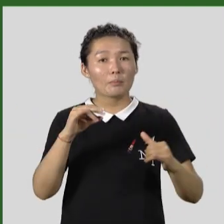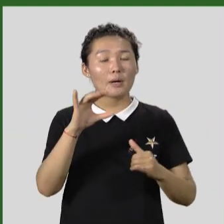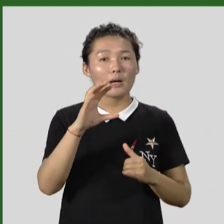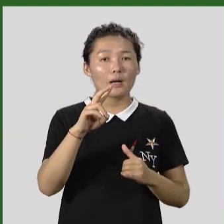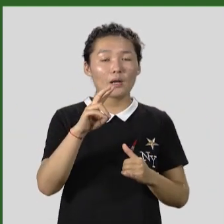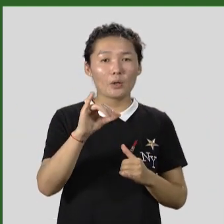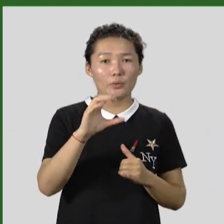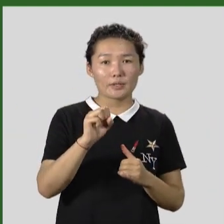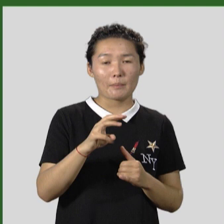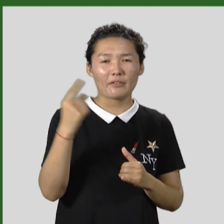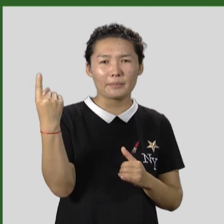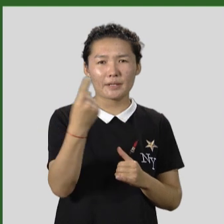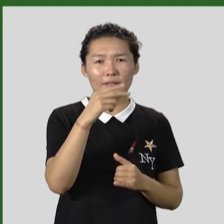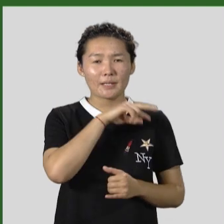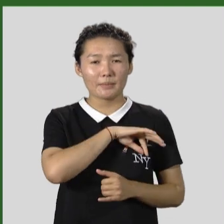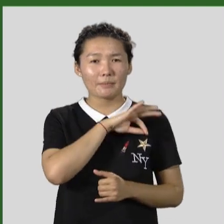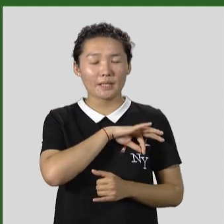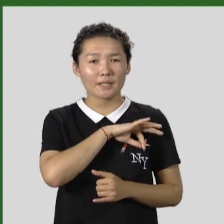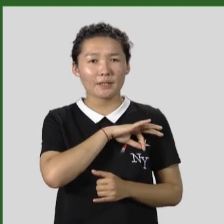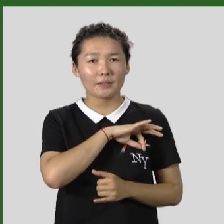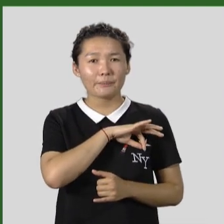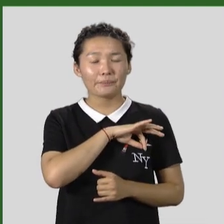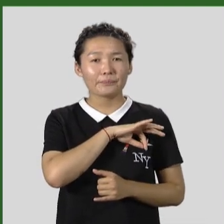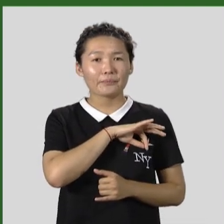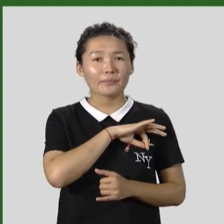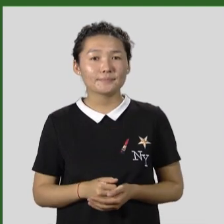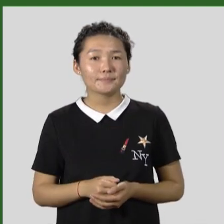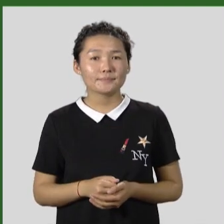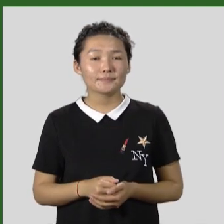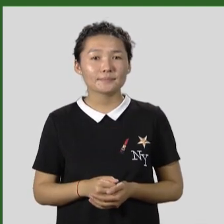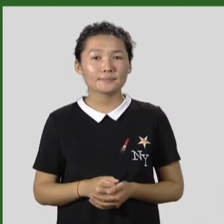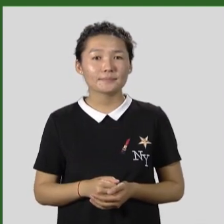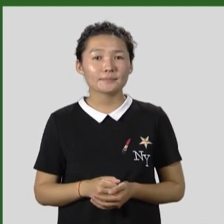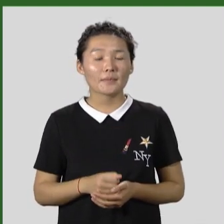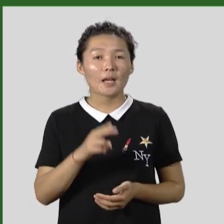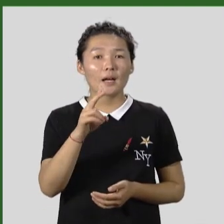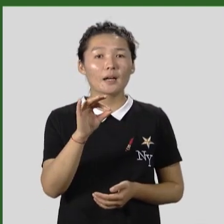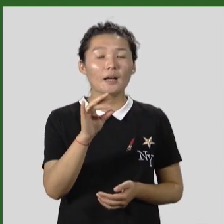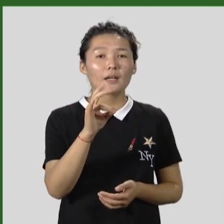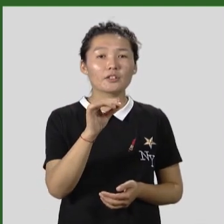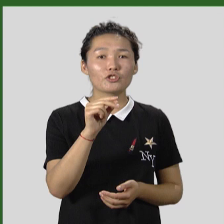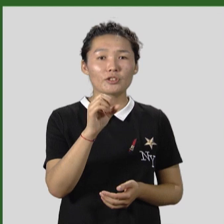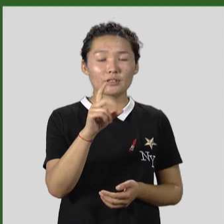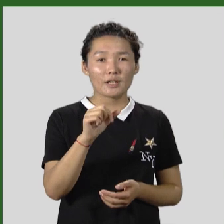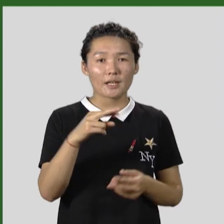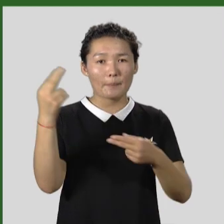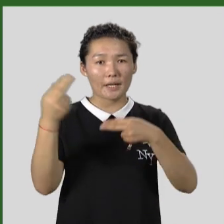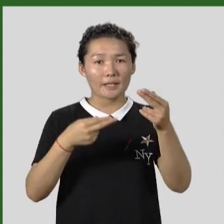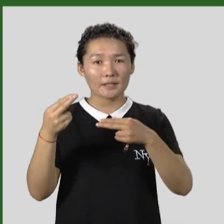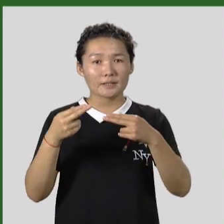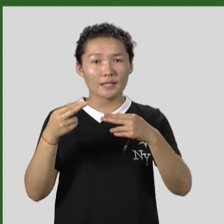применил равноугольную цилиндрическую проекцию Герод Меркатор. Коническая проекция. Площади